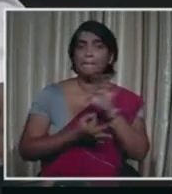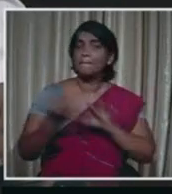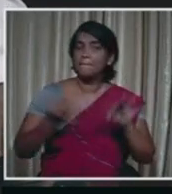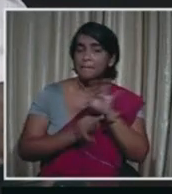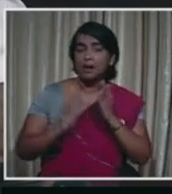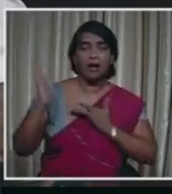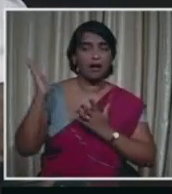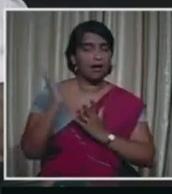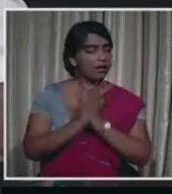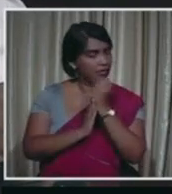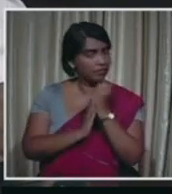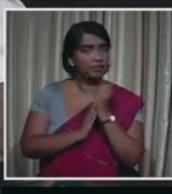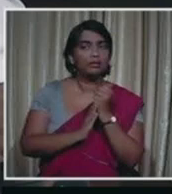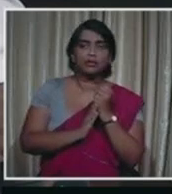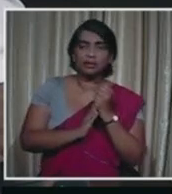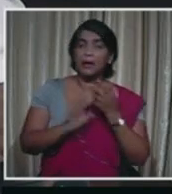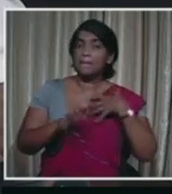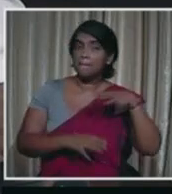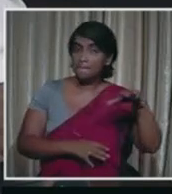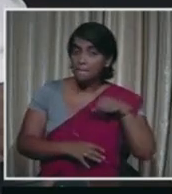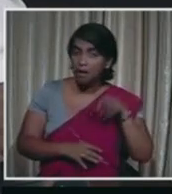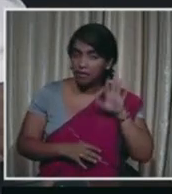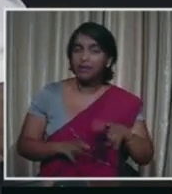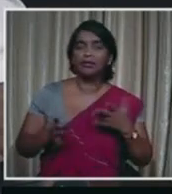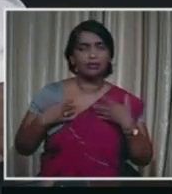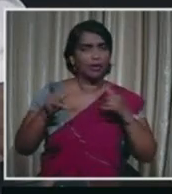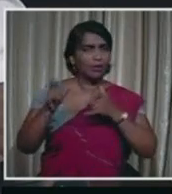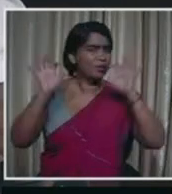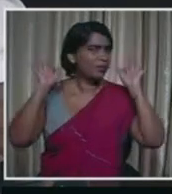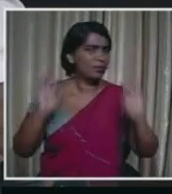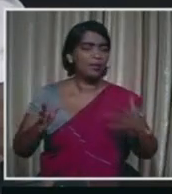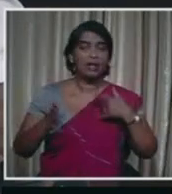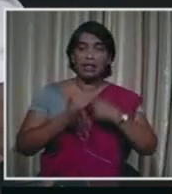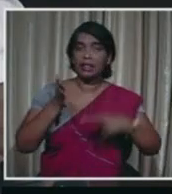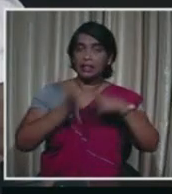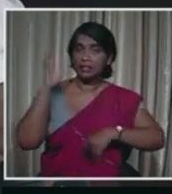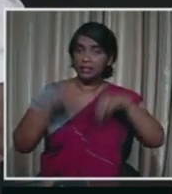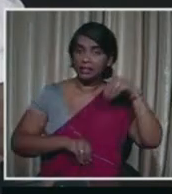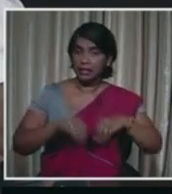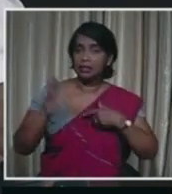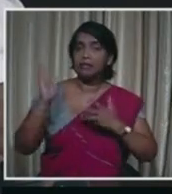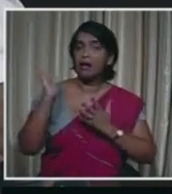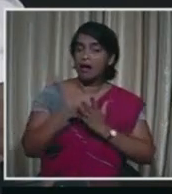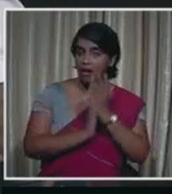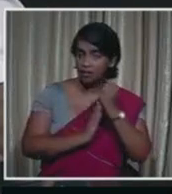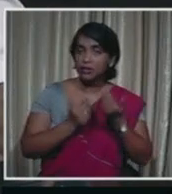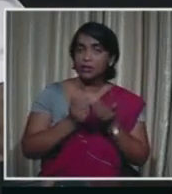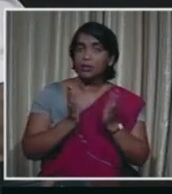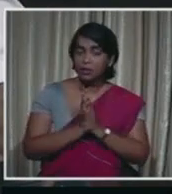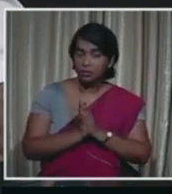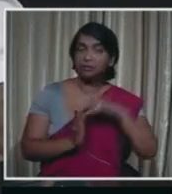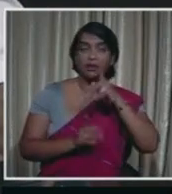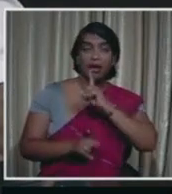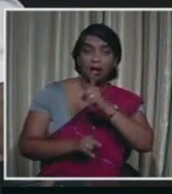ප්‍රජාතන්ත්‍රවාදී අයිතිය පාවිච්චි කරපු තමන්ගේ දේශපාලන අයිතිය තමන්ගේ කතා